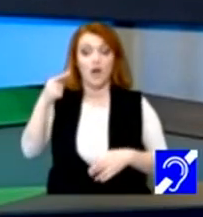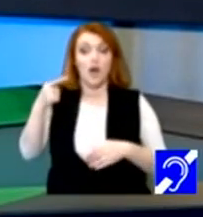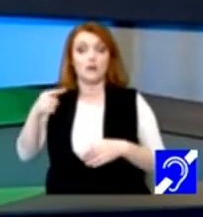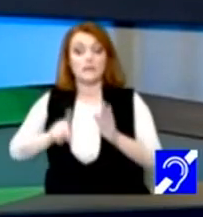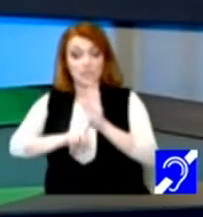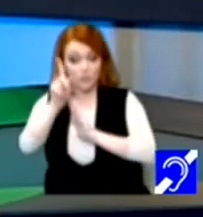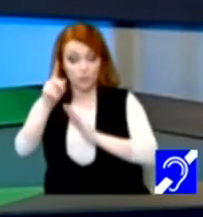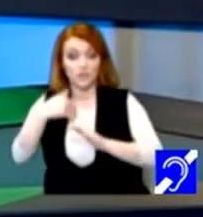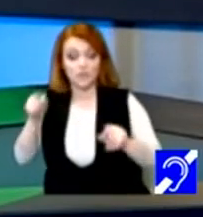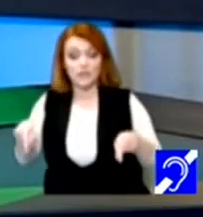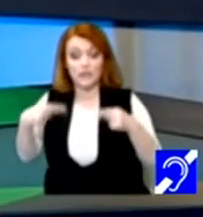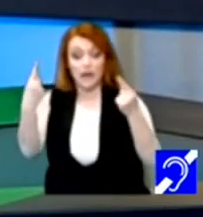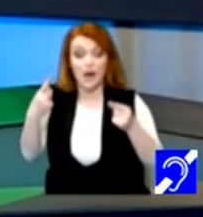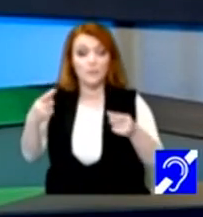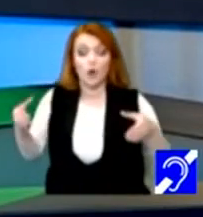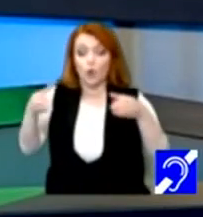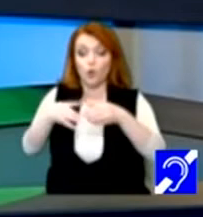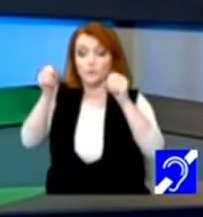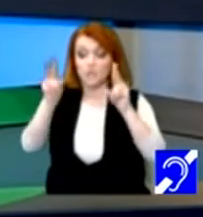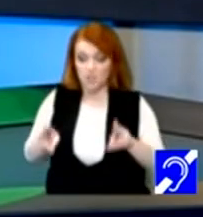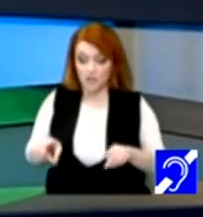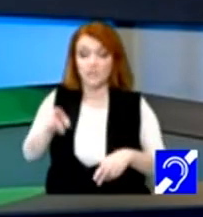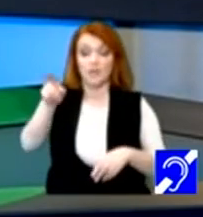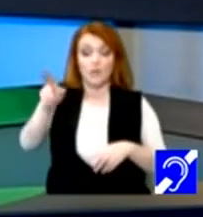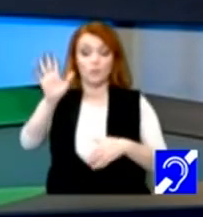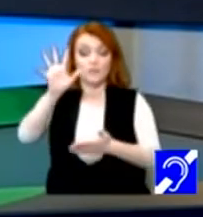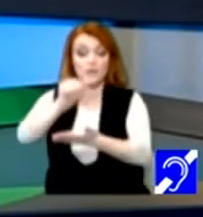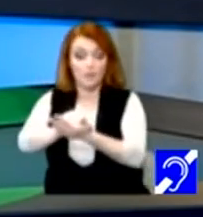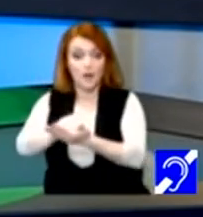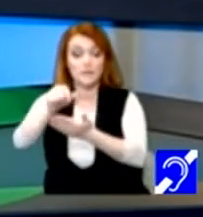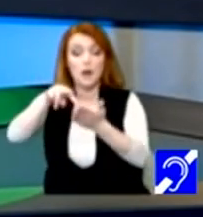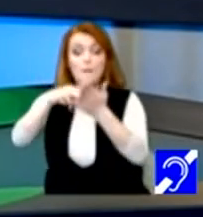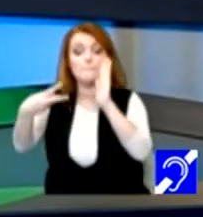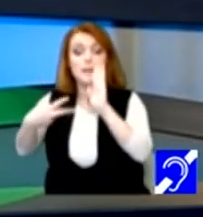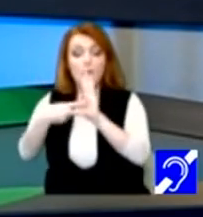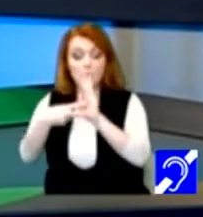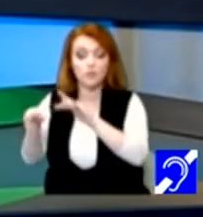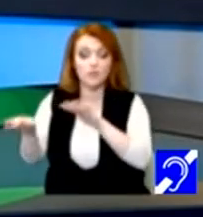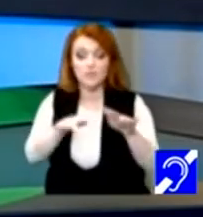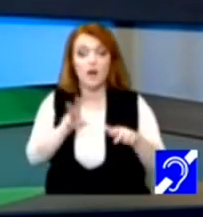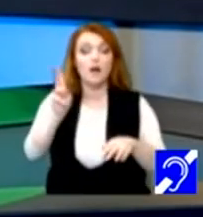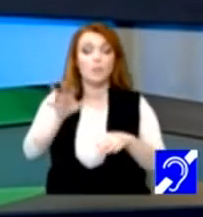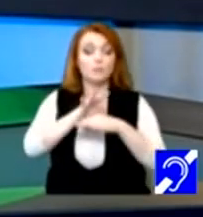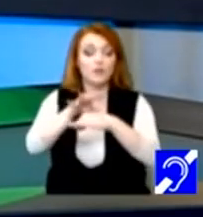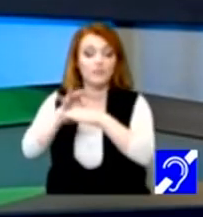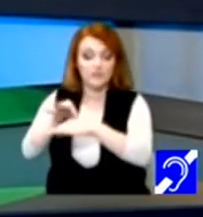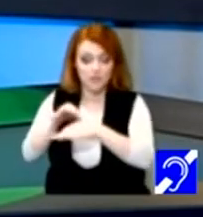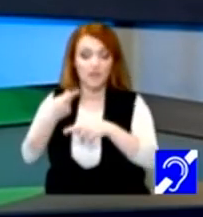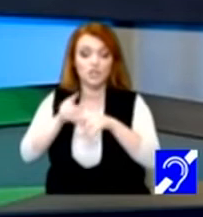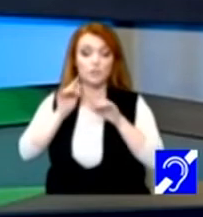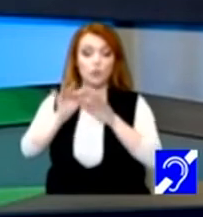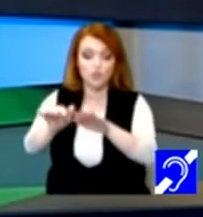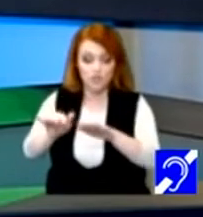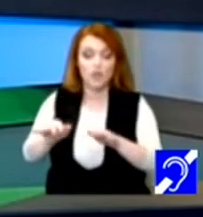diferite instituții. Acesta va trebui să elaboreze un concept și plan de acțiuni privind digitalizarea procesului electoral și